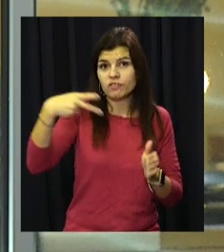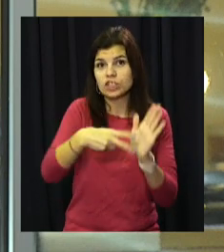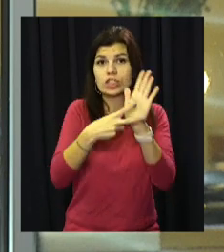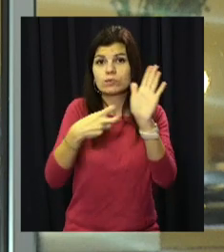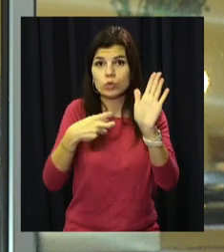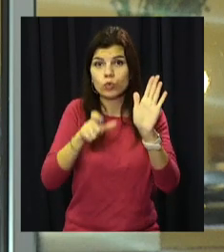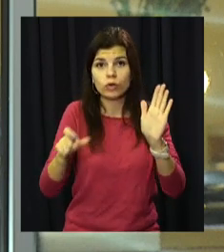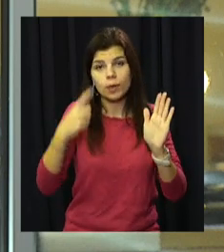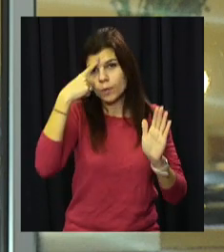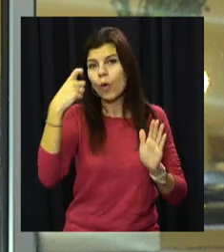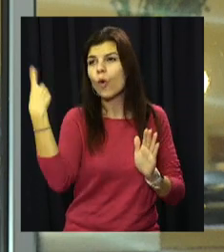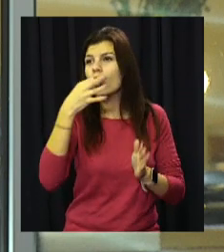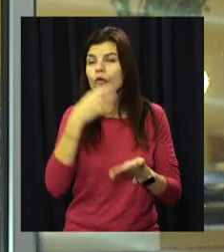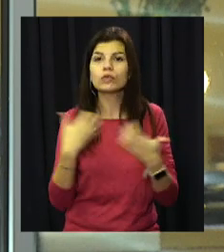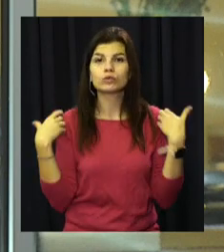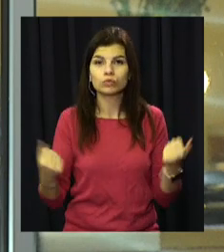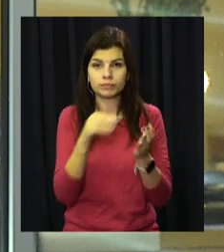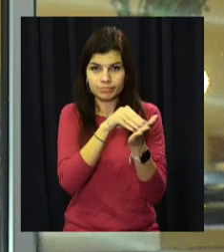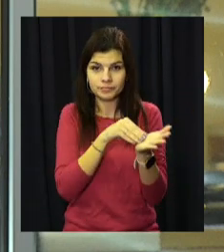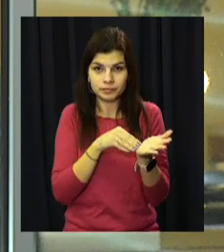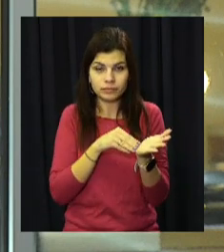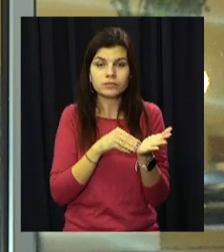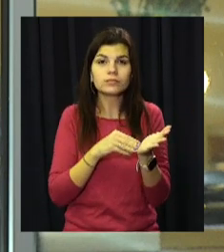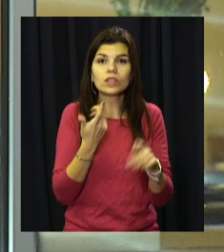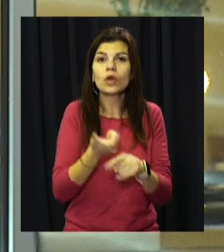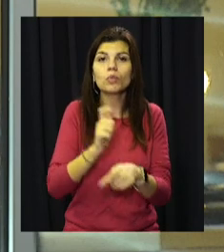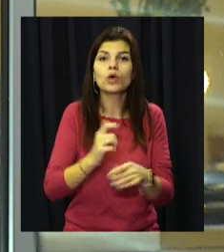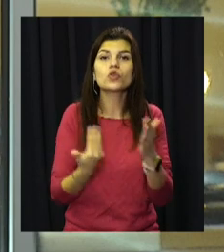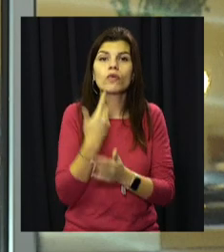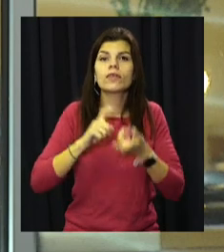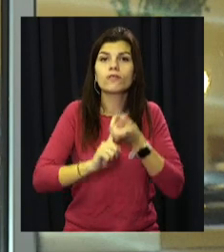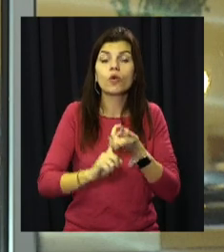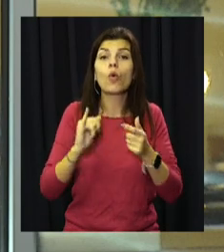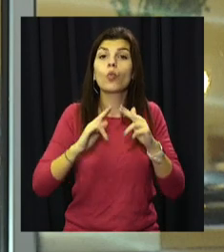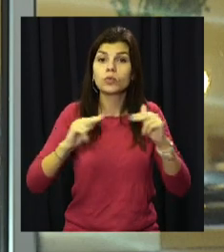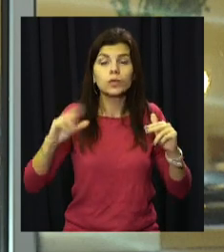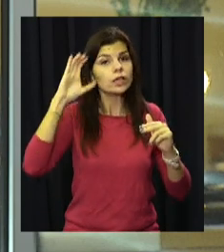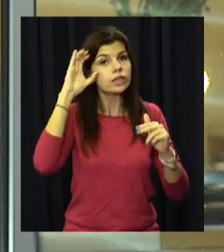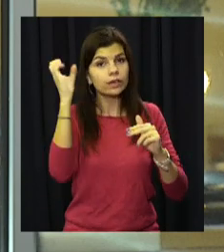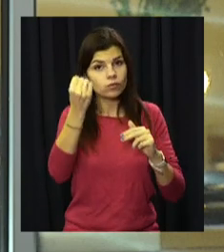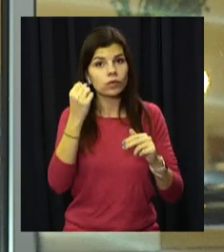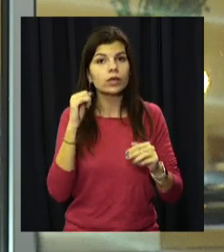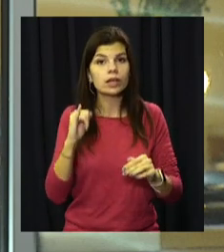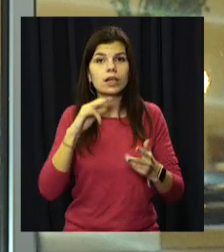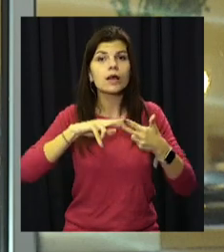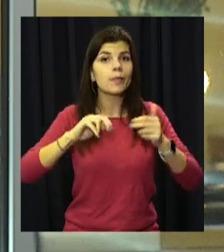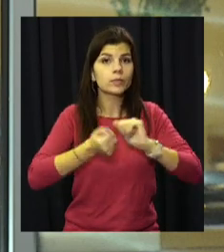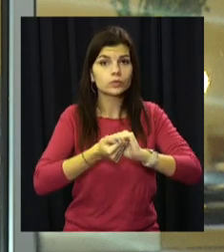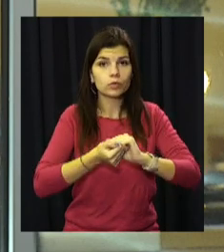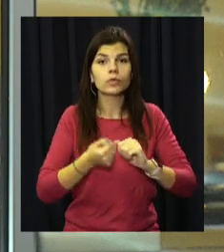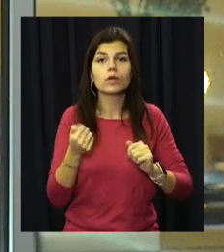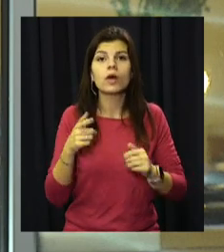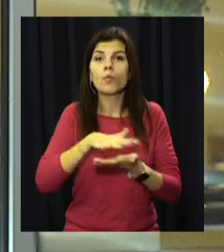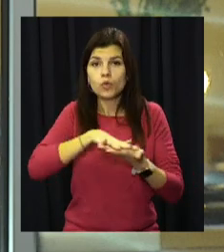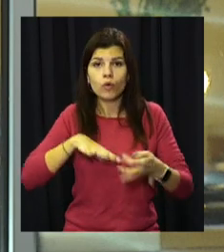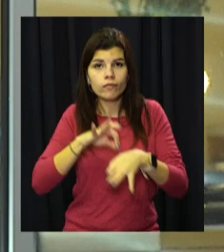2700. Повідомили в обласному департаменті охорони здоров'я. Найбільше нових інфікованих у Дніпрі, Кривому Розі та Кам'янському.